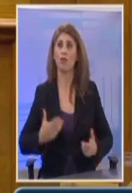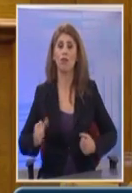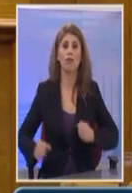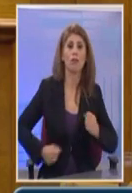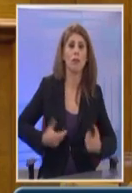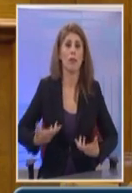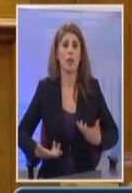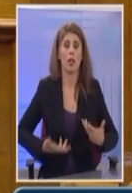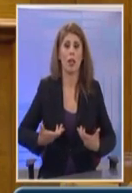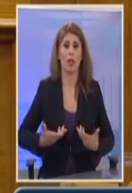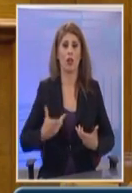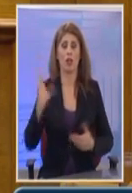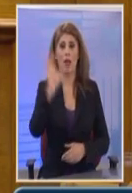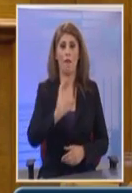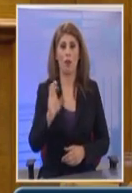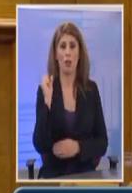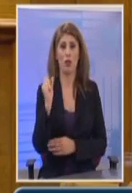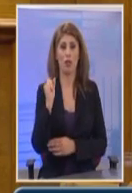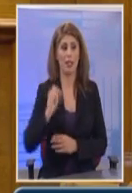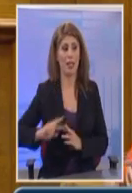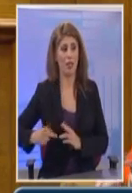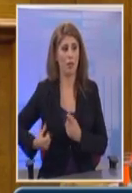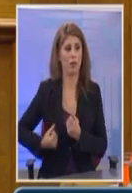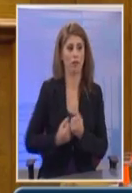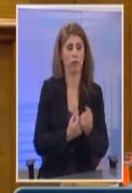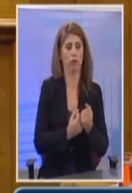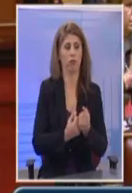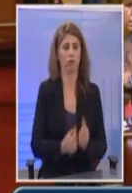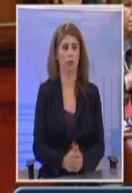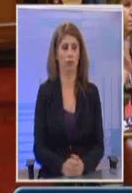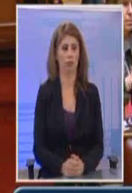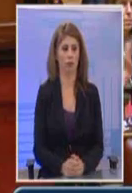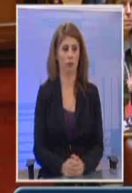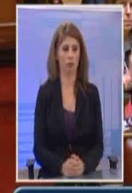οι Ευρωπαίοι σοσιαλιστές και στο πλευρό μας.